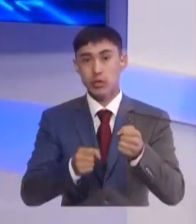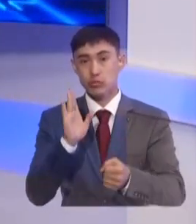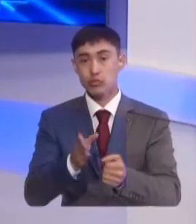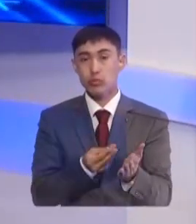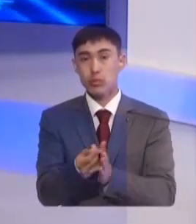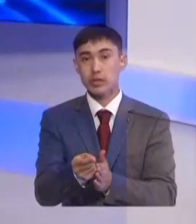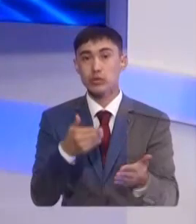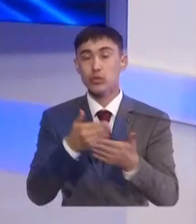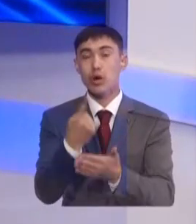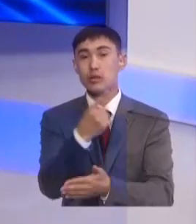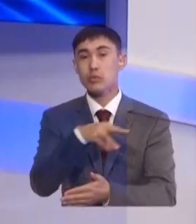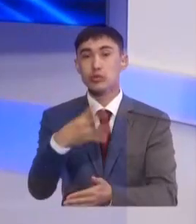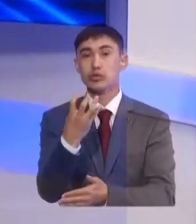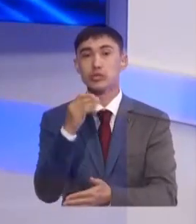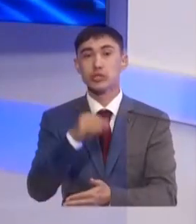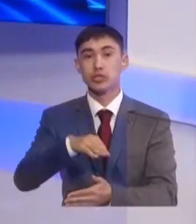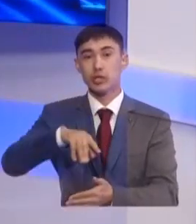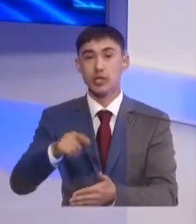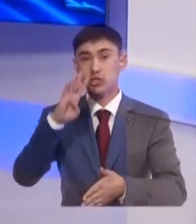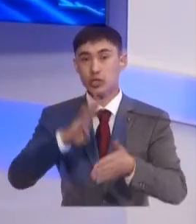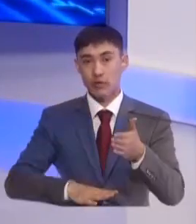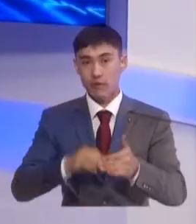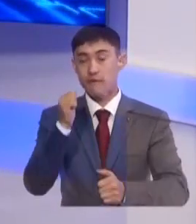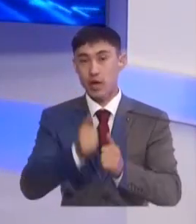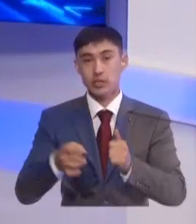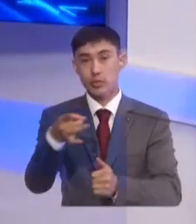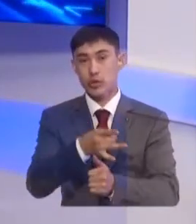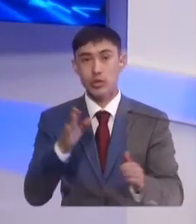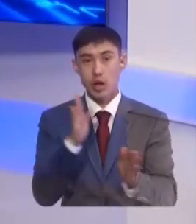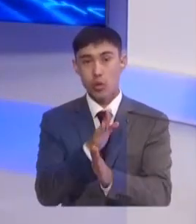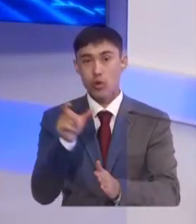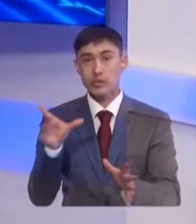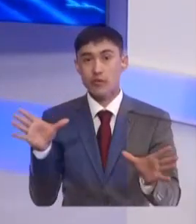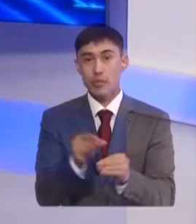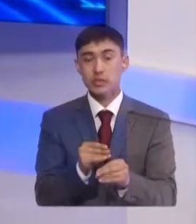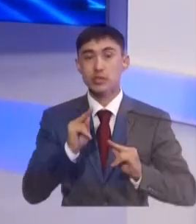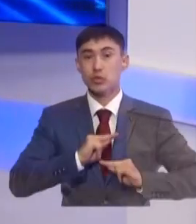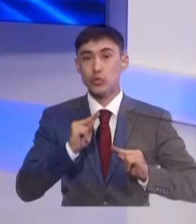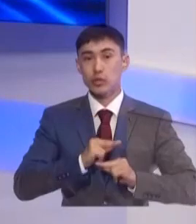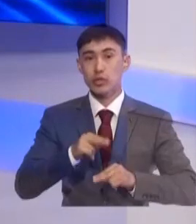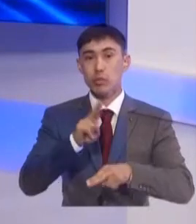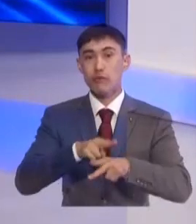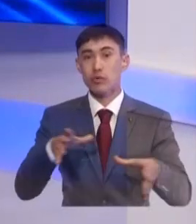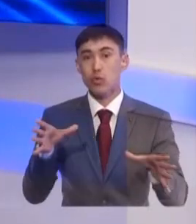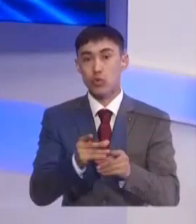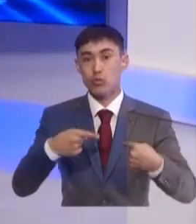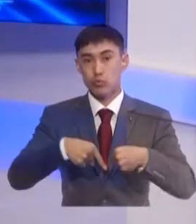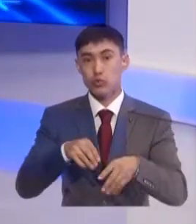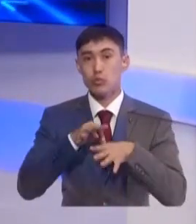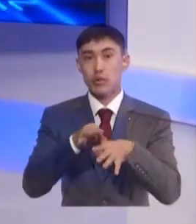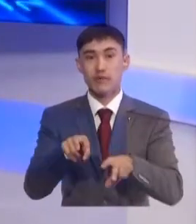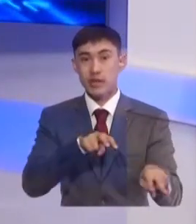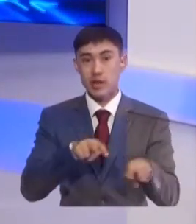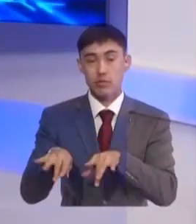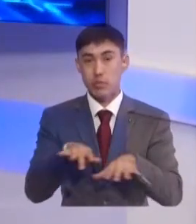будут платить до 1 миллиона 400 тысяч тенге штрафа. В каждом регионе экологи совместно с сотрудниками правоохранительных органов